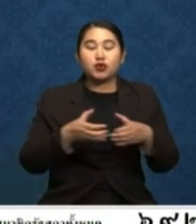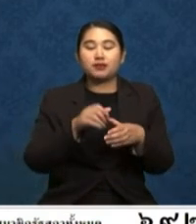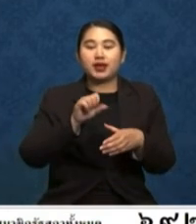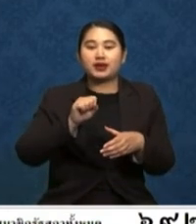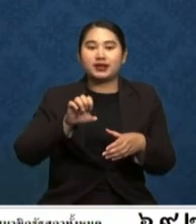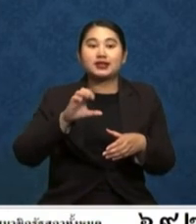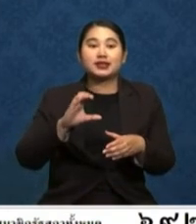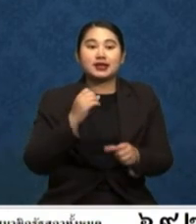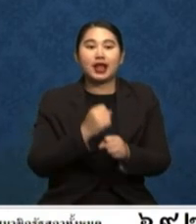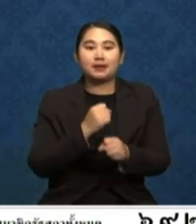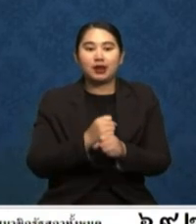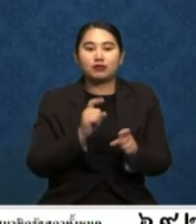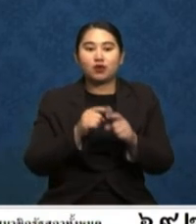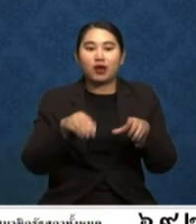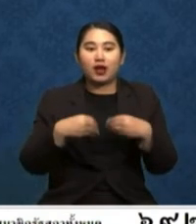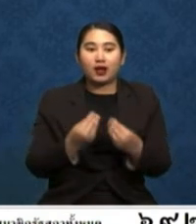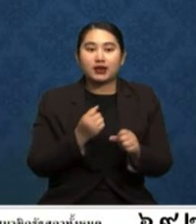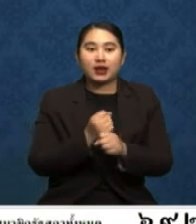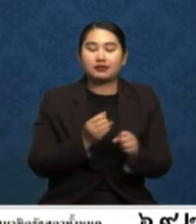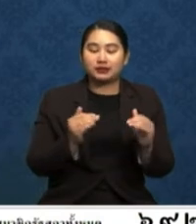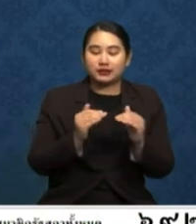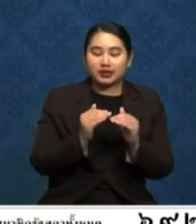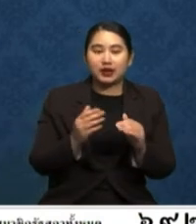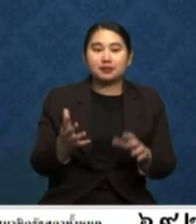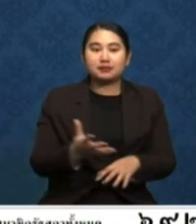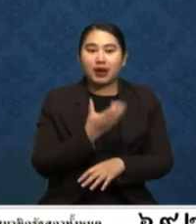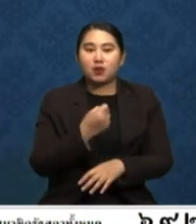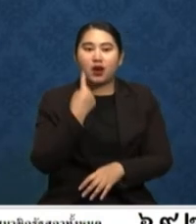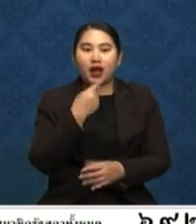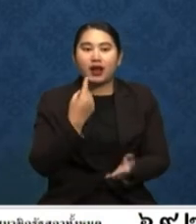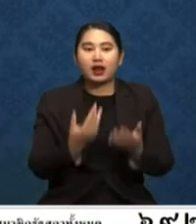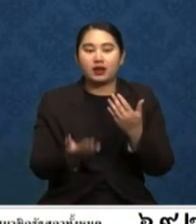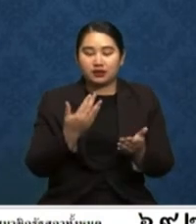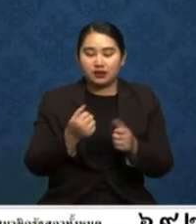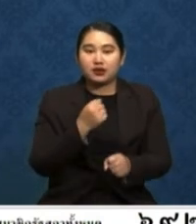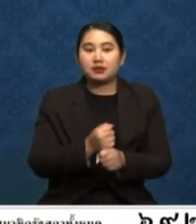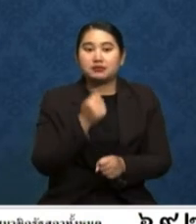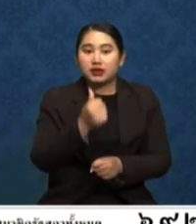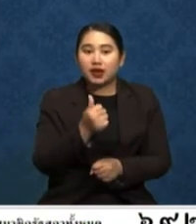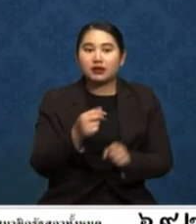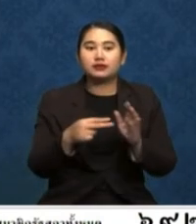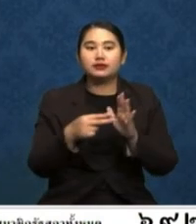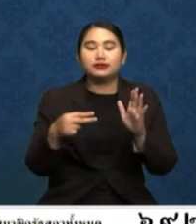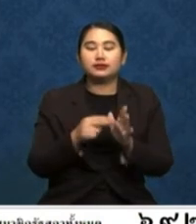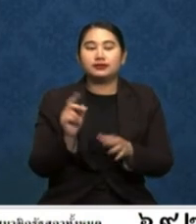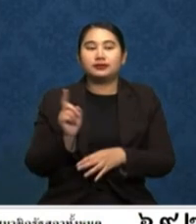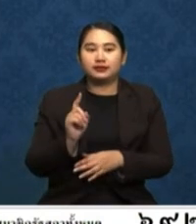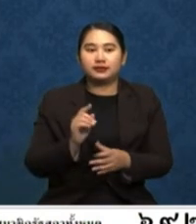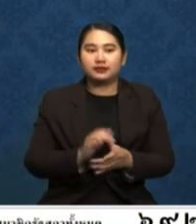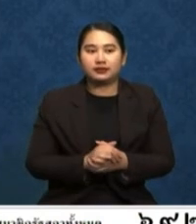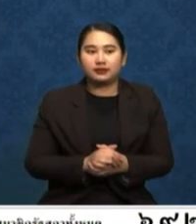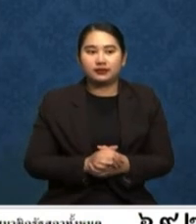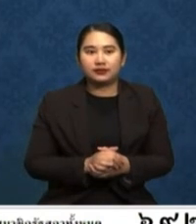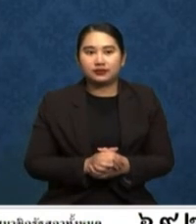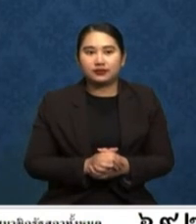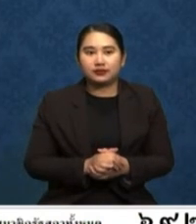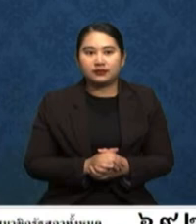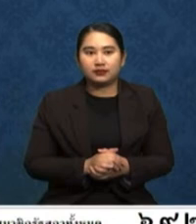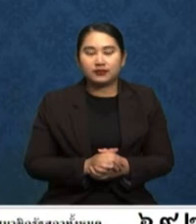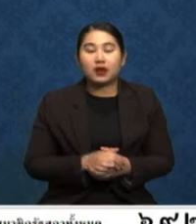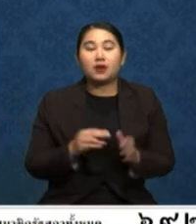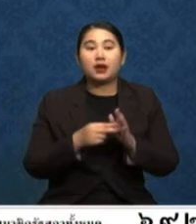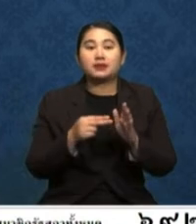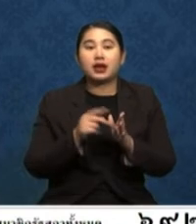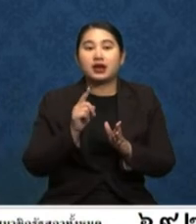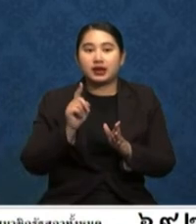สามารถอนุมัติอนุญาตให้สิทธิ์สัมปทานแก่ใครก็ได้นั่นหมายความว่าอะไรหมายความว่าอนำไป